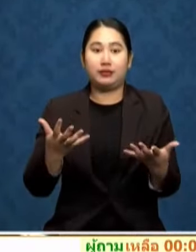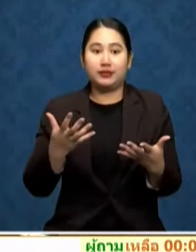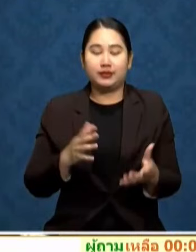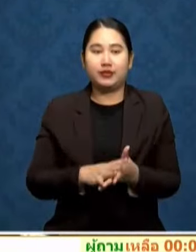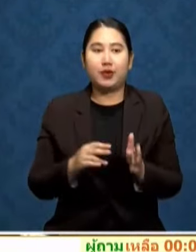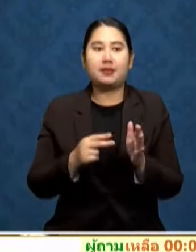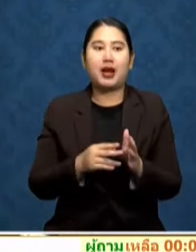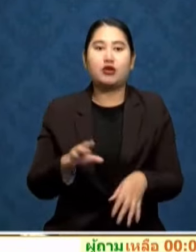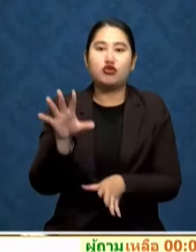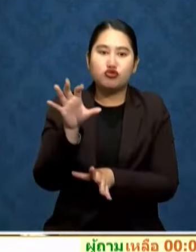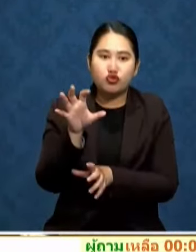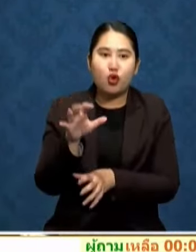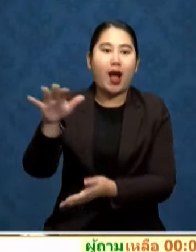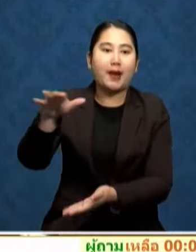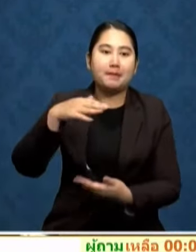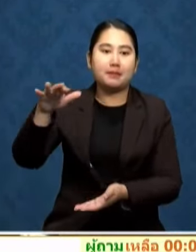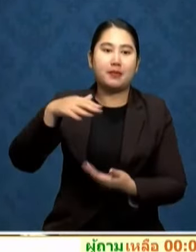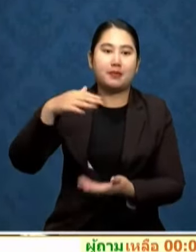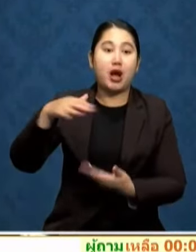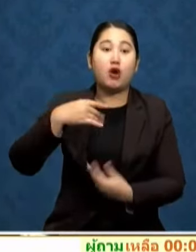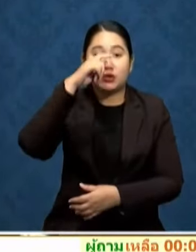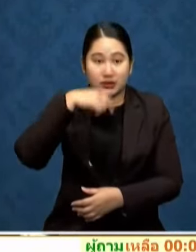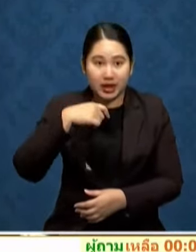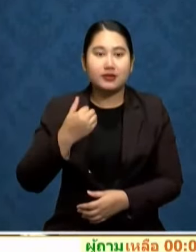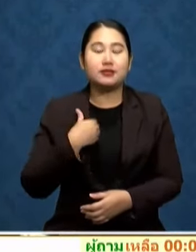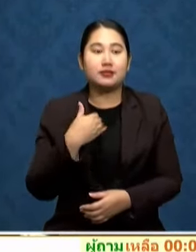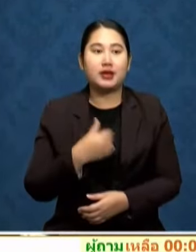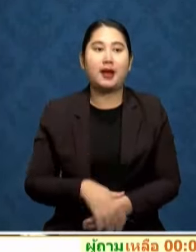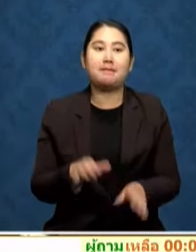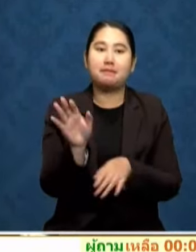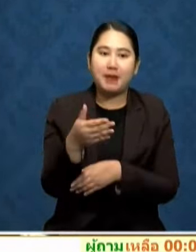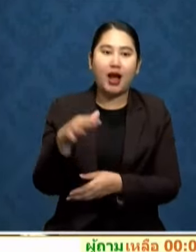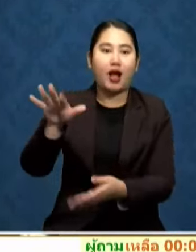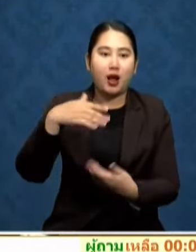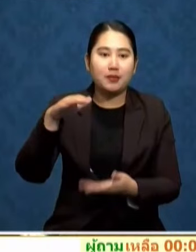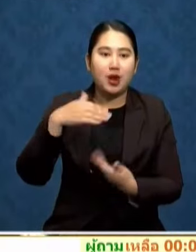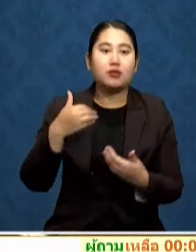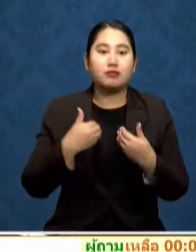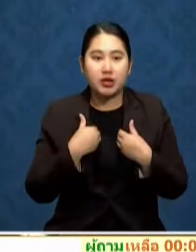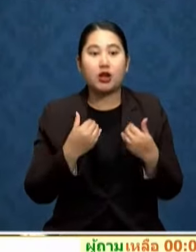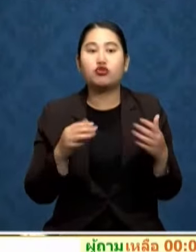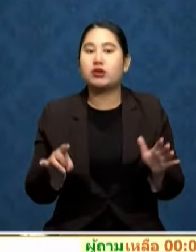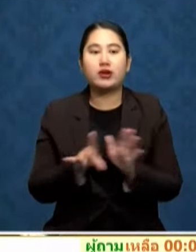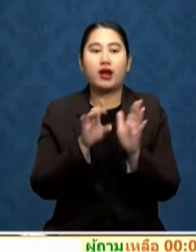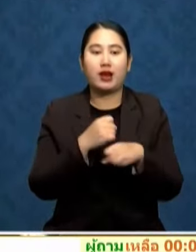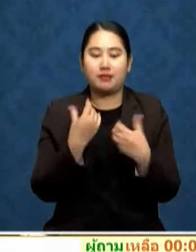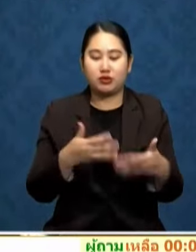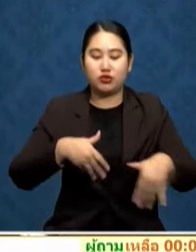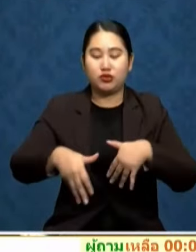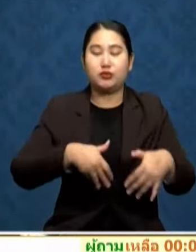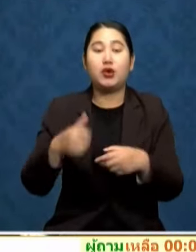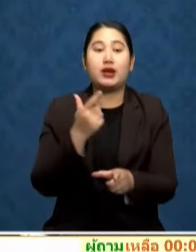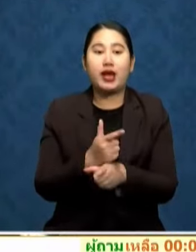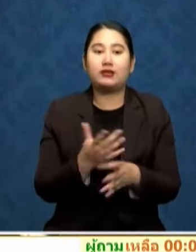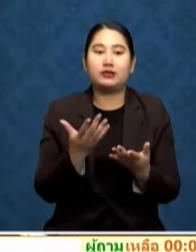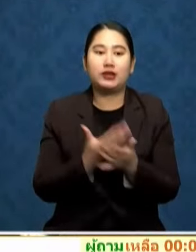มีการนำเข้ากุ้งกุลาดำมีการนำเข้ากุ้งขาวเข้ามามีการนำเข้าปลากระพงเข้ามาและสุดท้ายทำไงครับพี่น้องประชาชนก็ขา